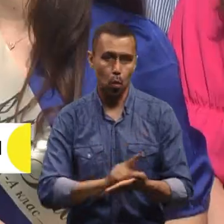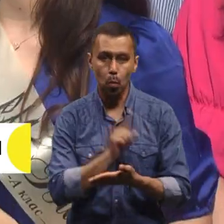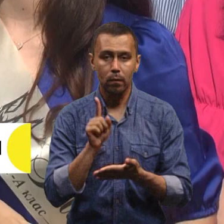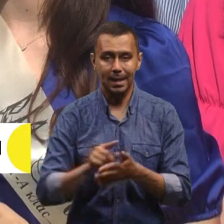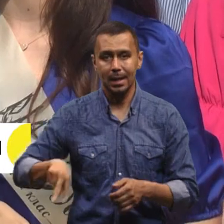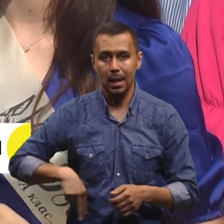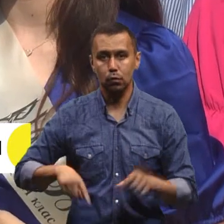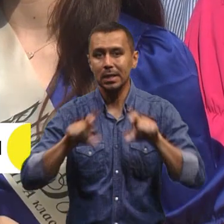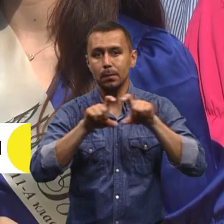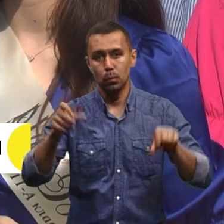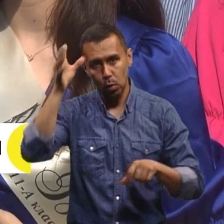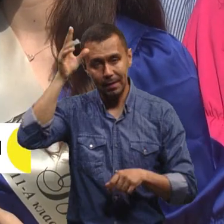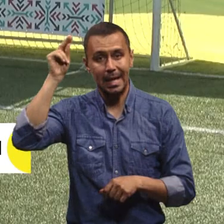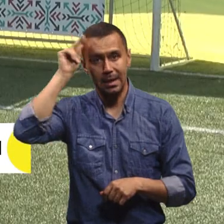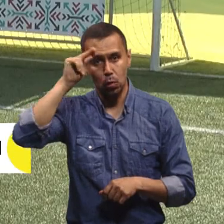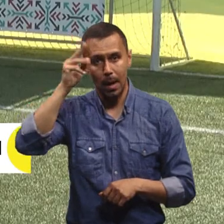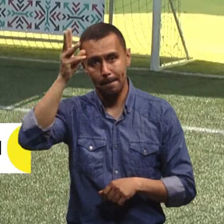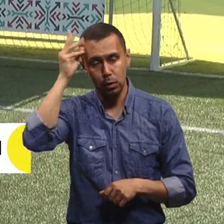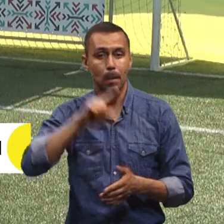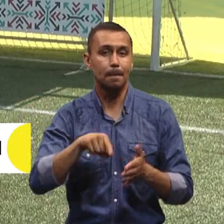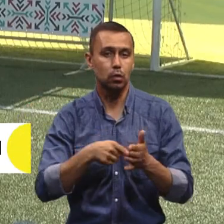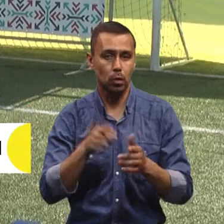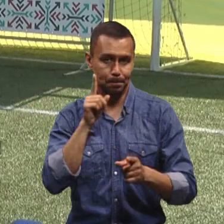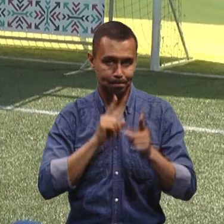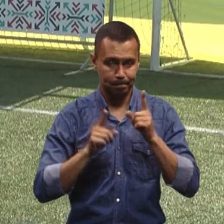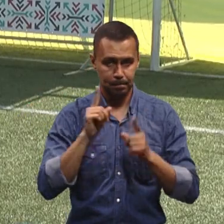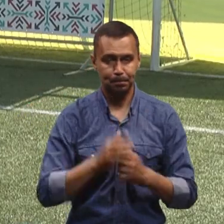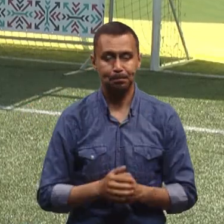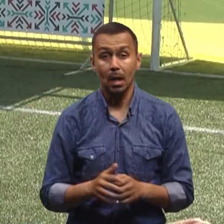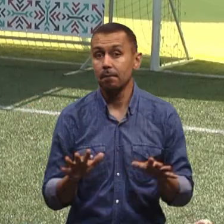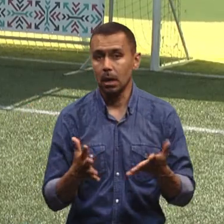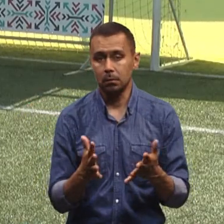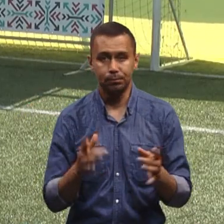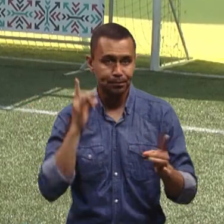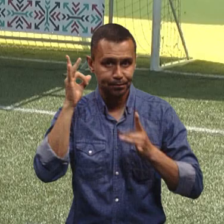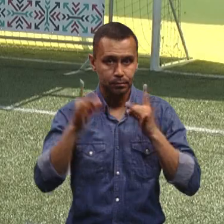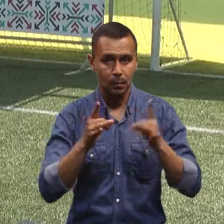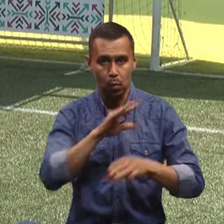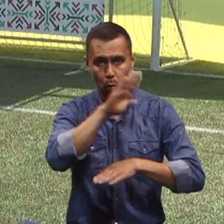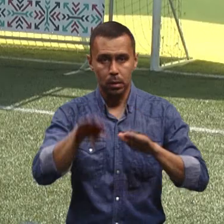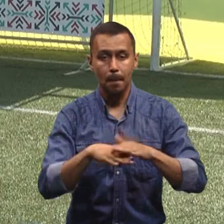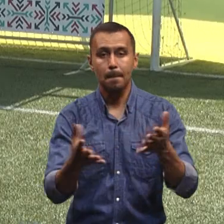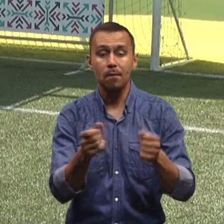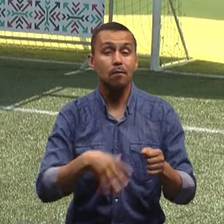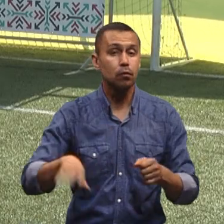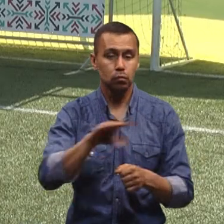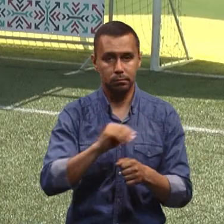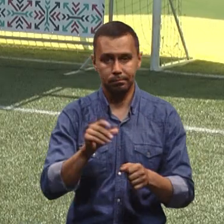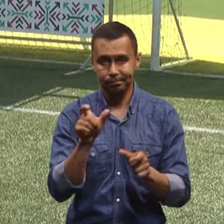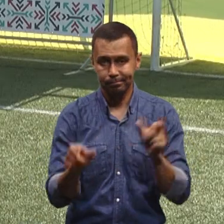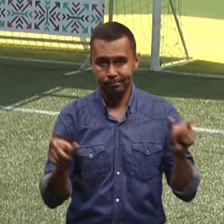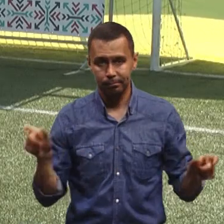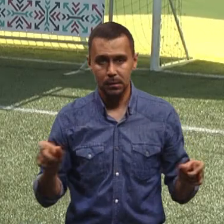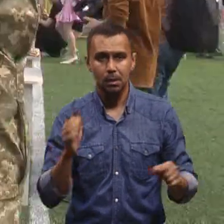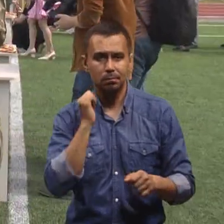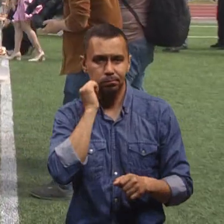обов'язків директора департаменту освіти і науки Хмельницької міської ради Ольга Кчановська. В разі потрібної тривоги укриття прийме всю ту кількість, тому що є і батьки, є